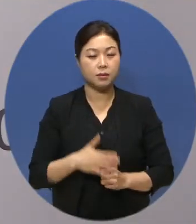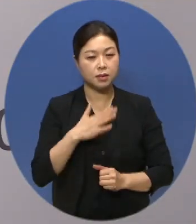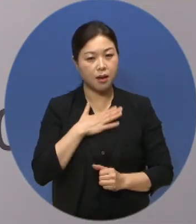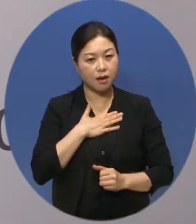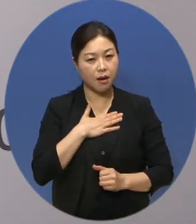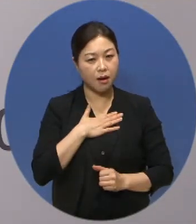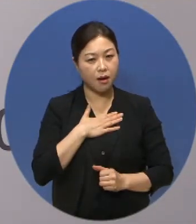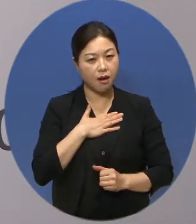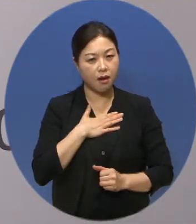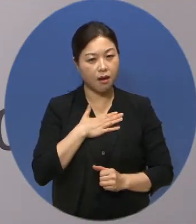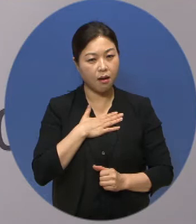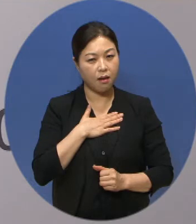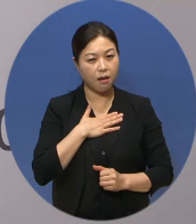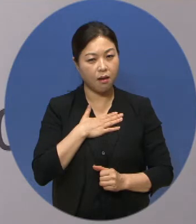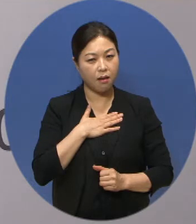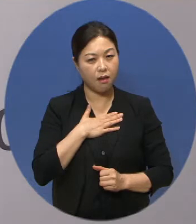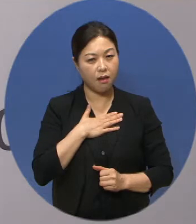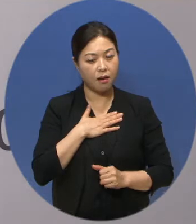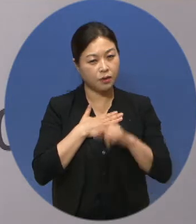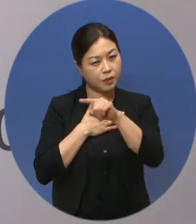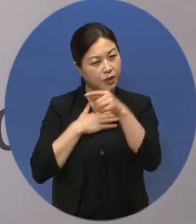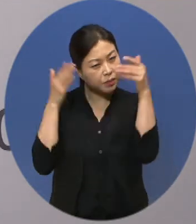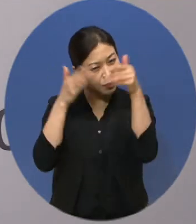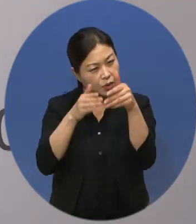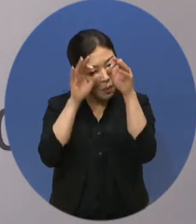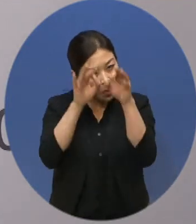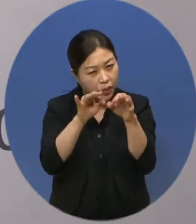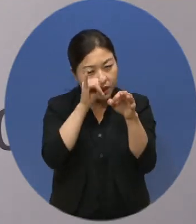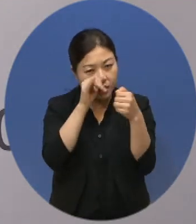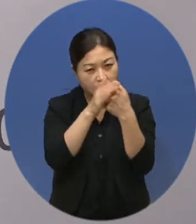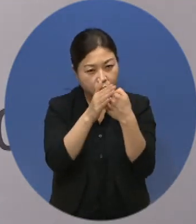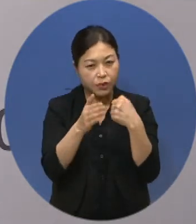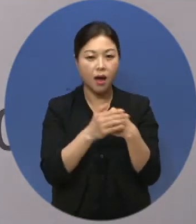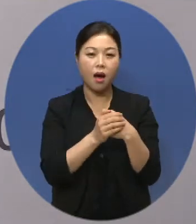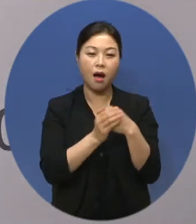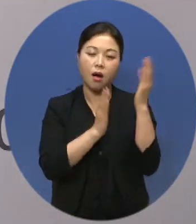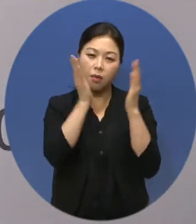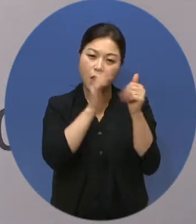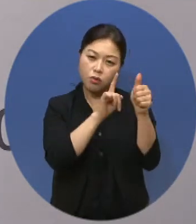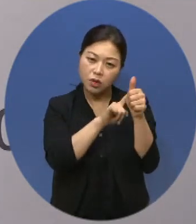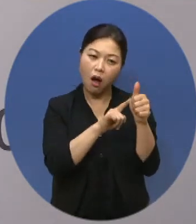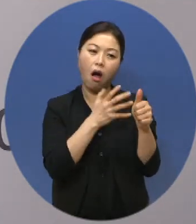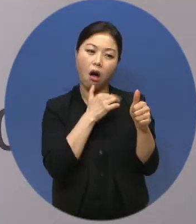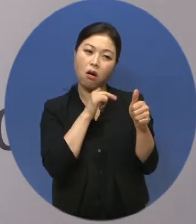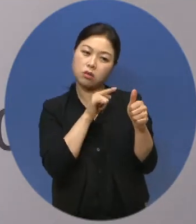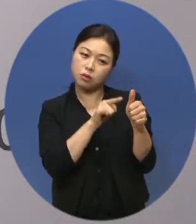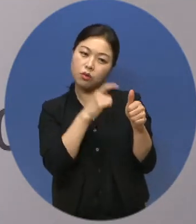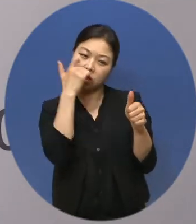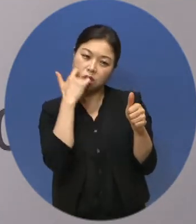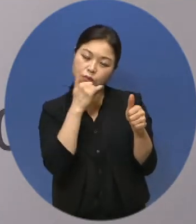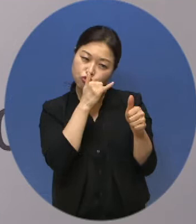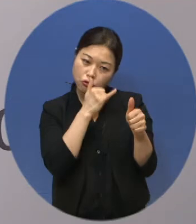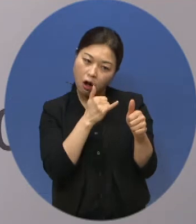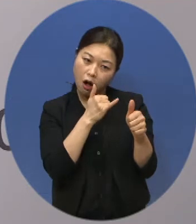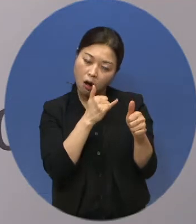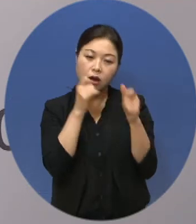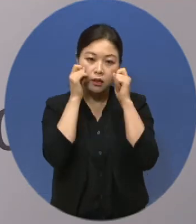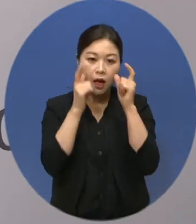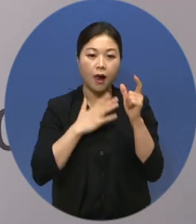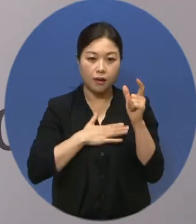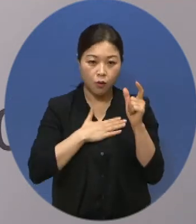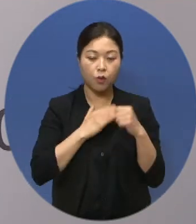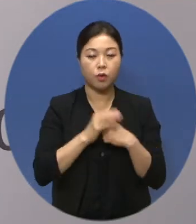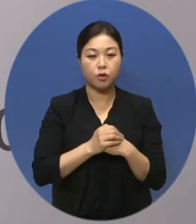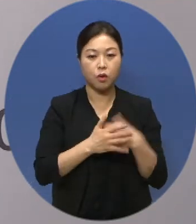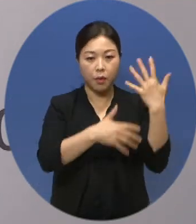더 집중해서 더 보다 보니까 이 배우들이 이런 호흡들을 갖고 있었나 뭐 이런 것도 조금 알게 되고 화면들을